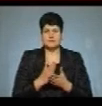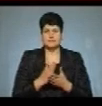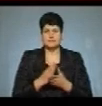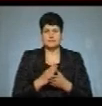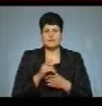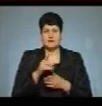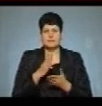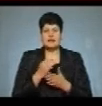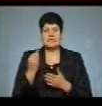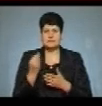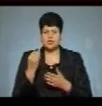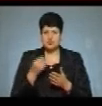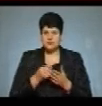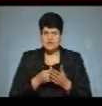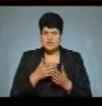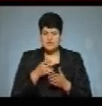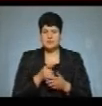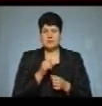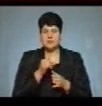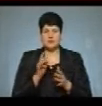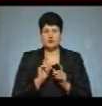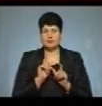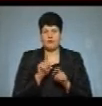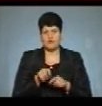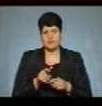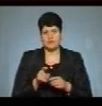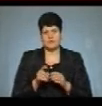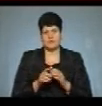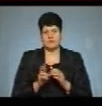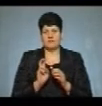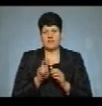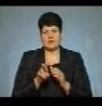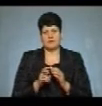він має історичну цінність, і ми не можемо війти зараз в храм.